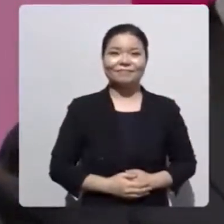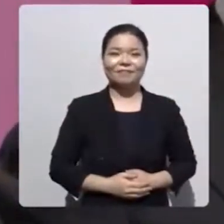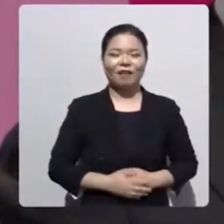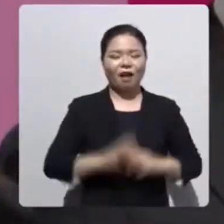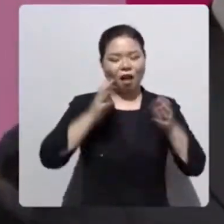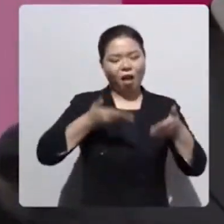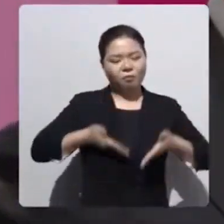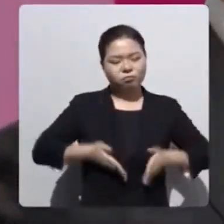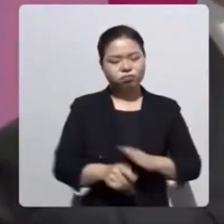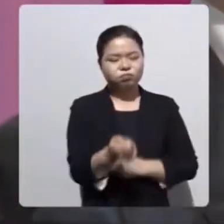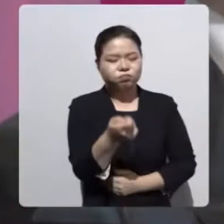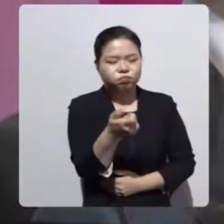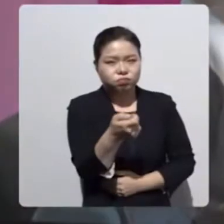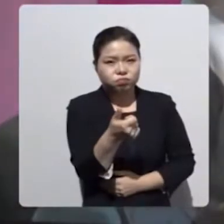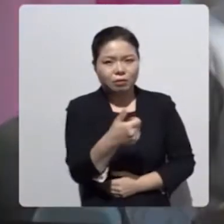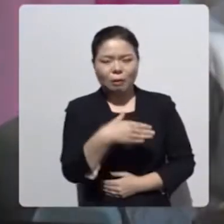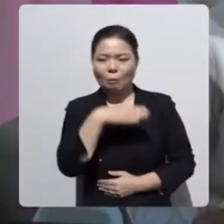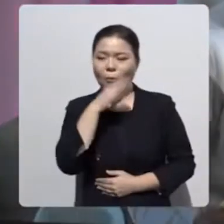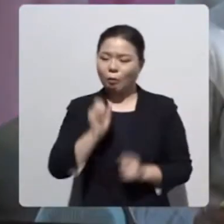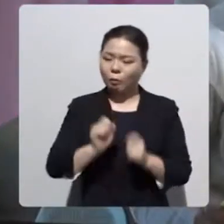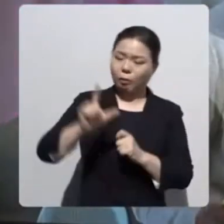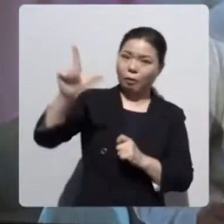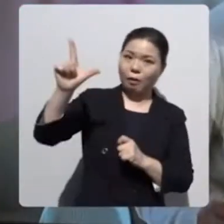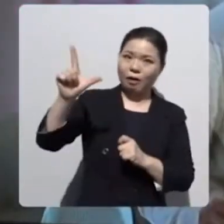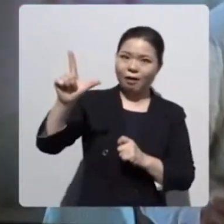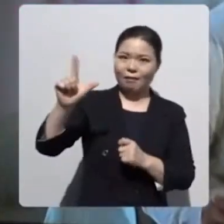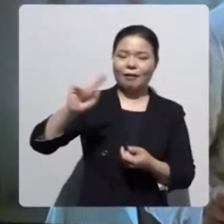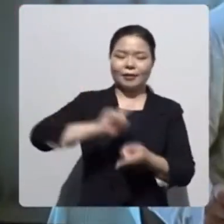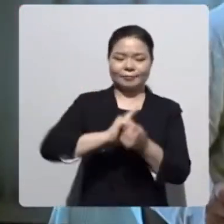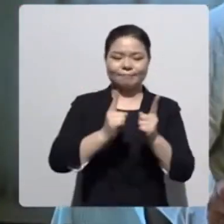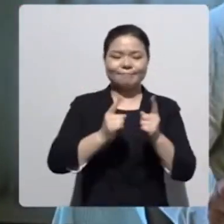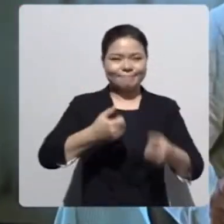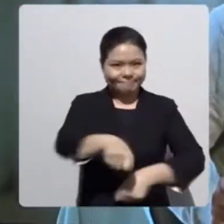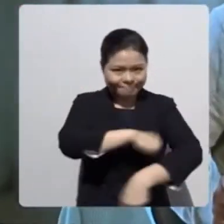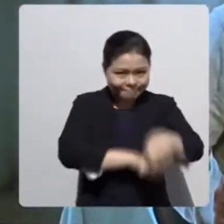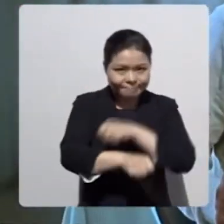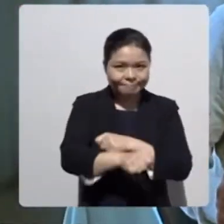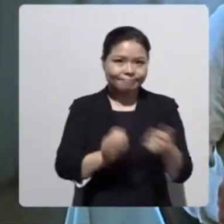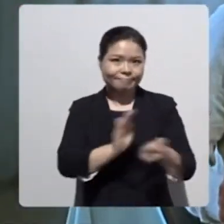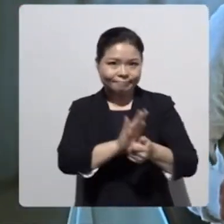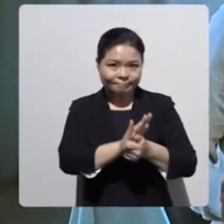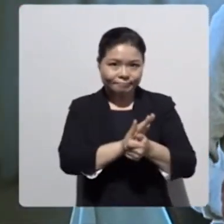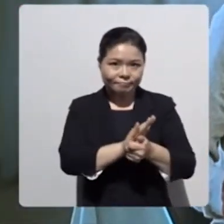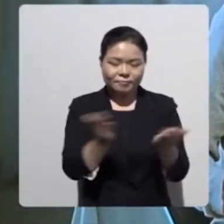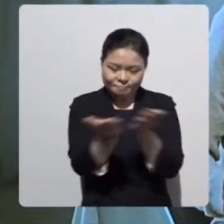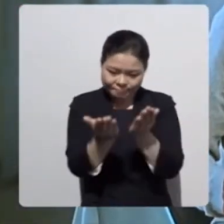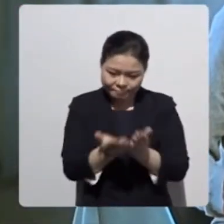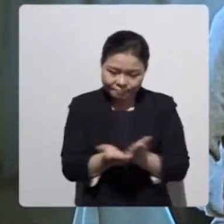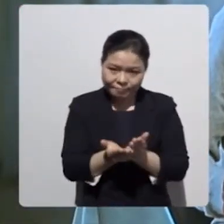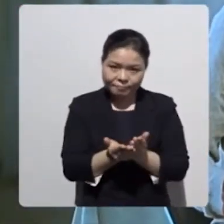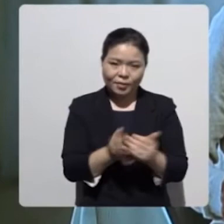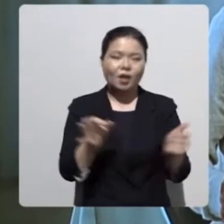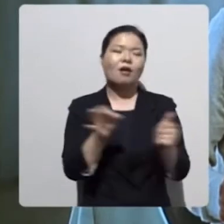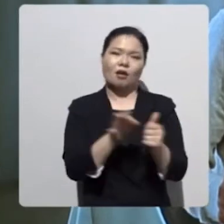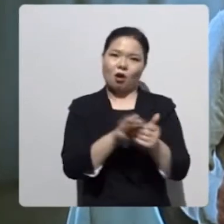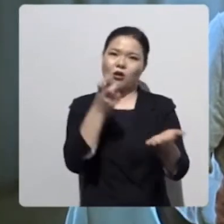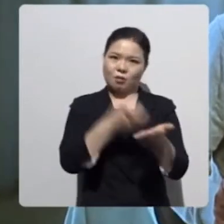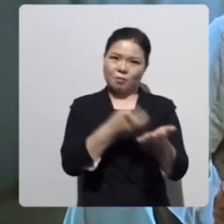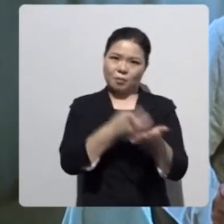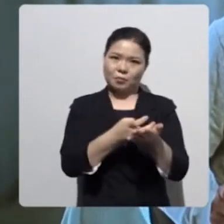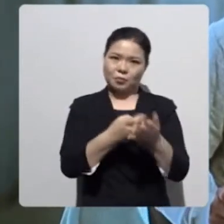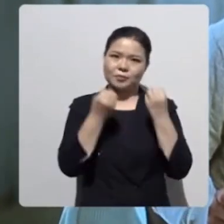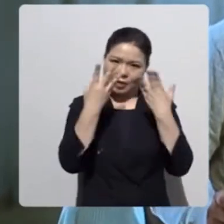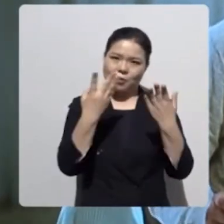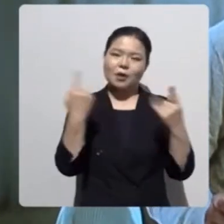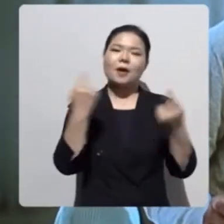저출산 고령화로 인한 인구구조 변화에 적극 대응하는 동시에 지속가능한 복지를 위한 연금제도 개혁도